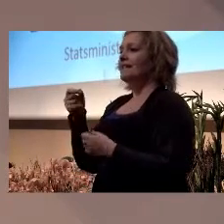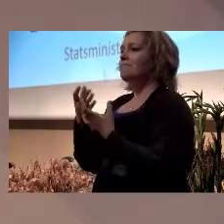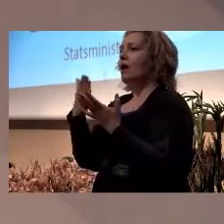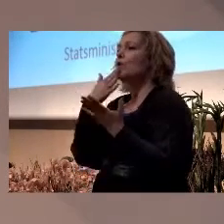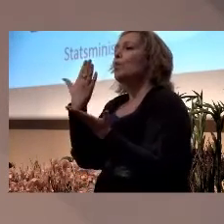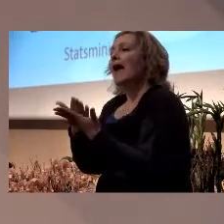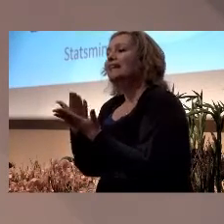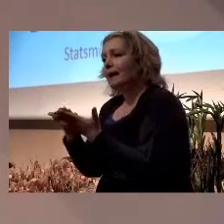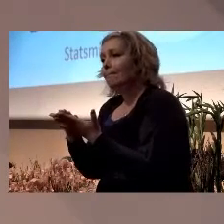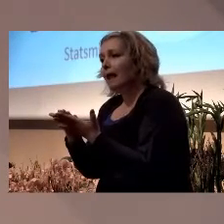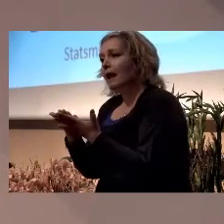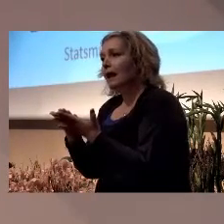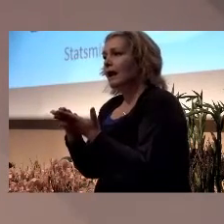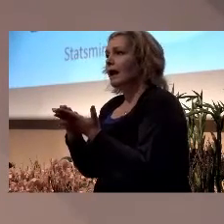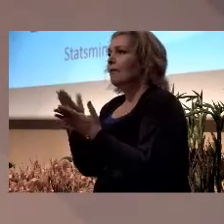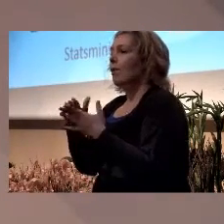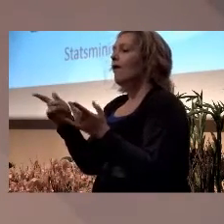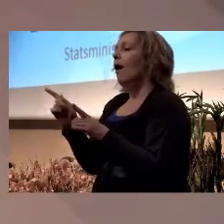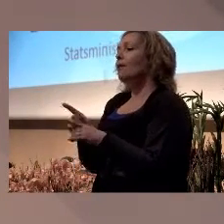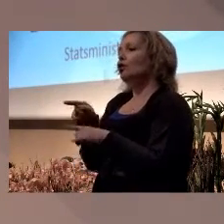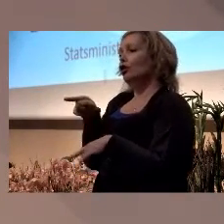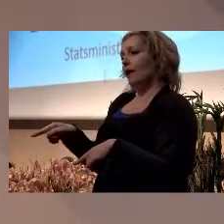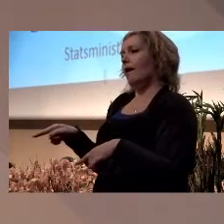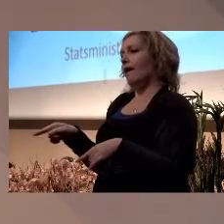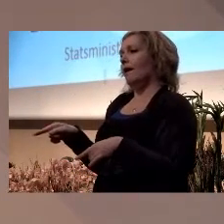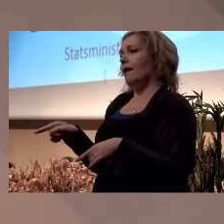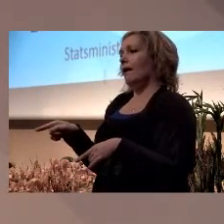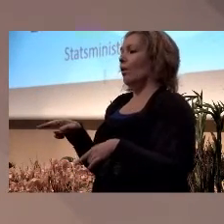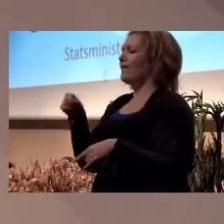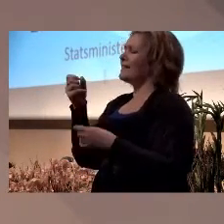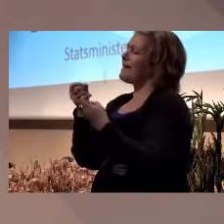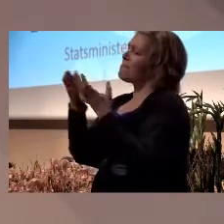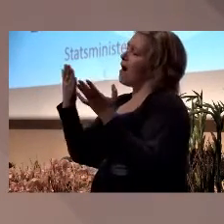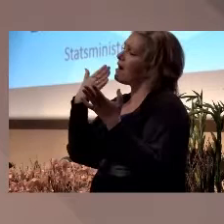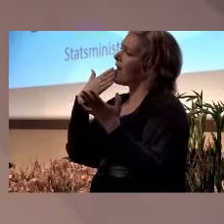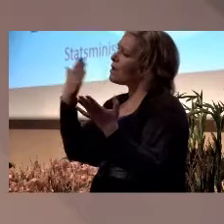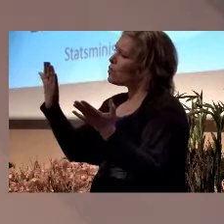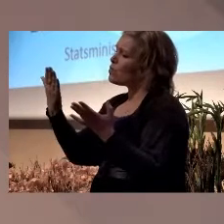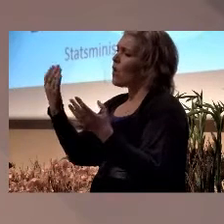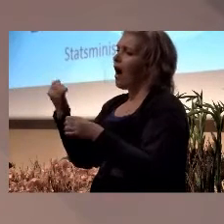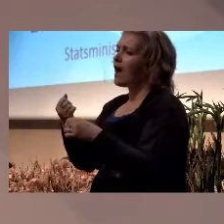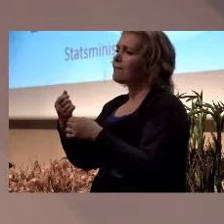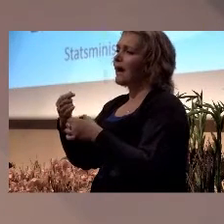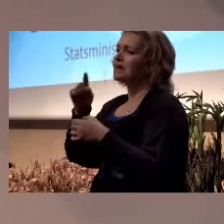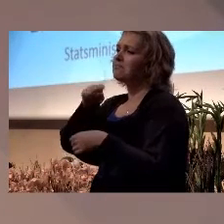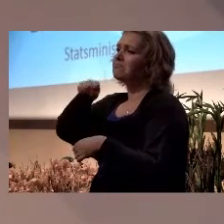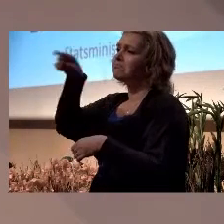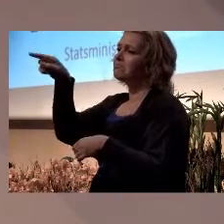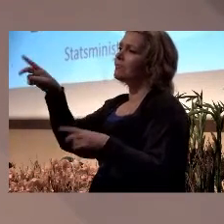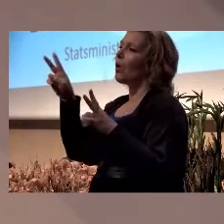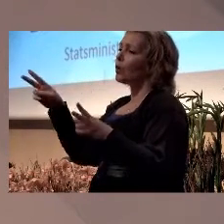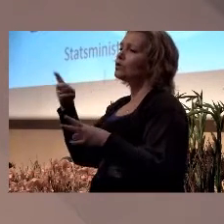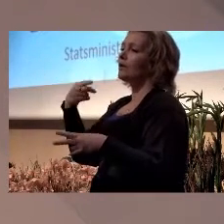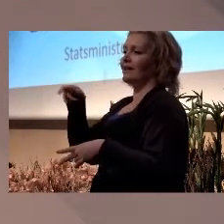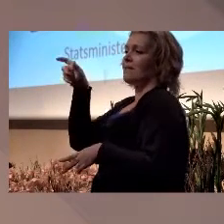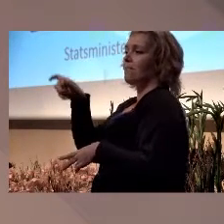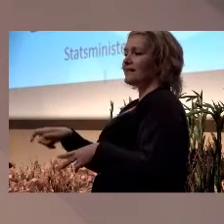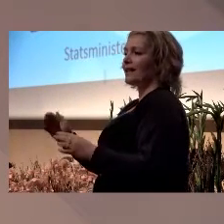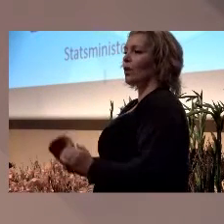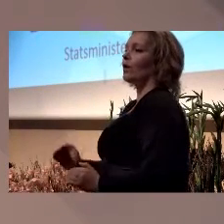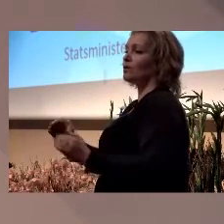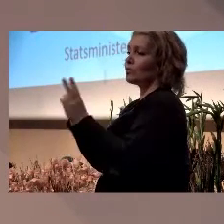gode eksempler på hva dette betyr, og det finnes mange gode arbeid rundt omkring, ikke minst i